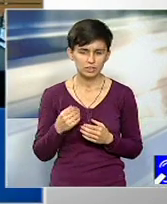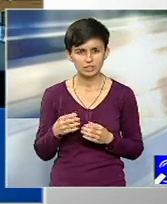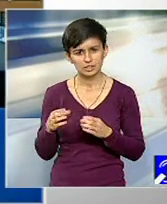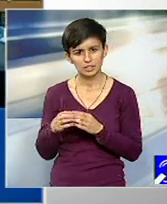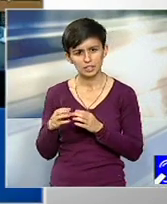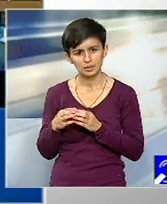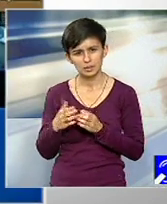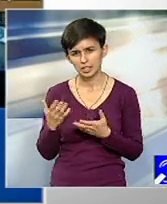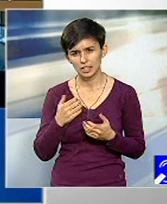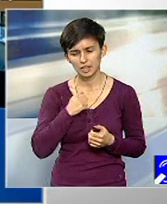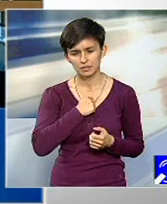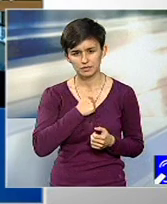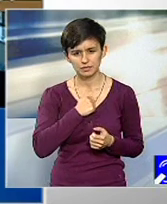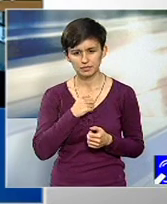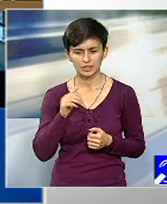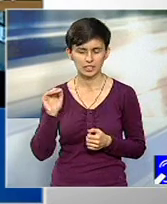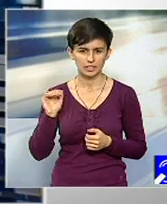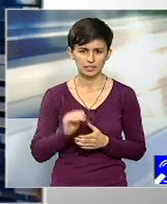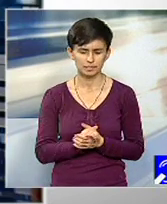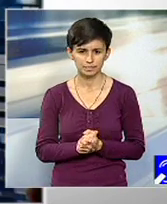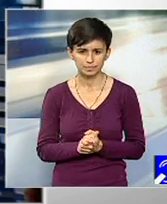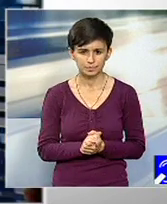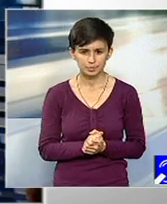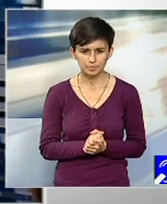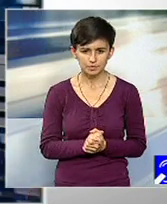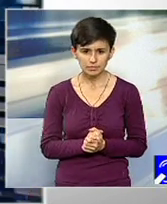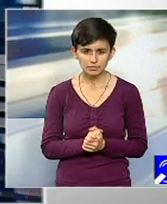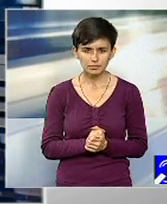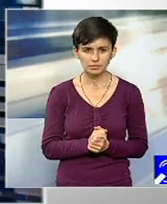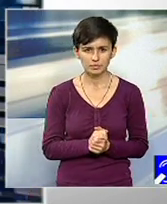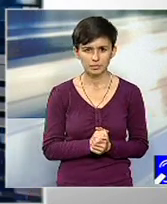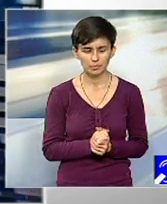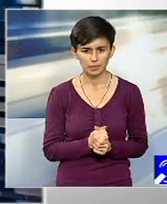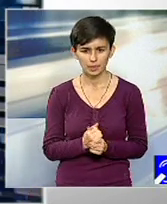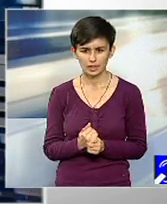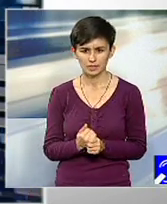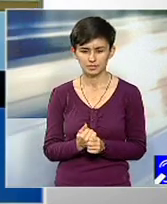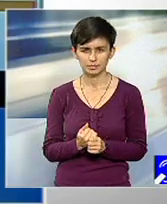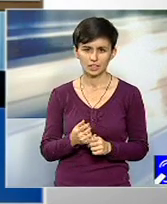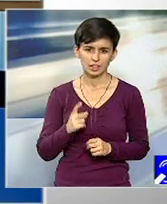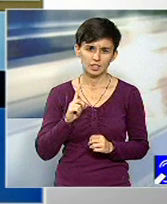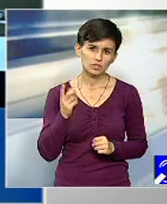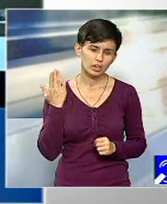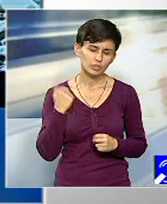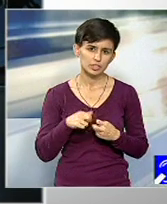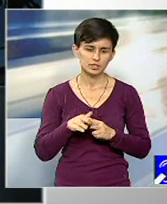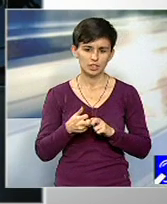temut, echipele care, nu știu, v-ar fi putut ridica probleme. E clar că până la urmă nimeni nu v-a ridicat